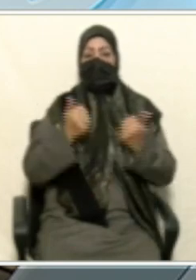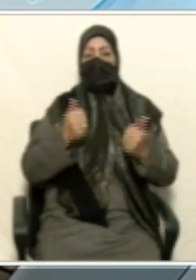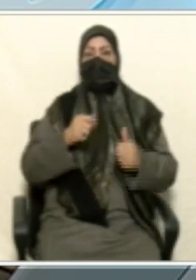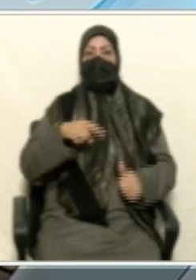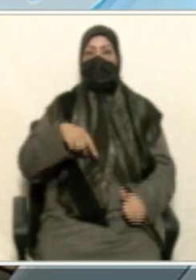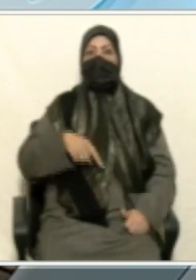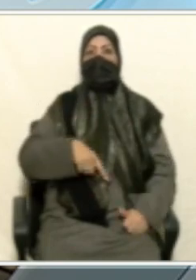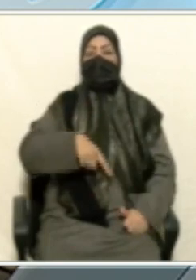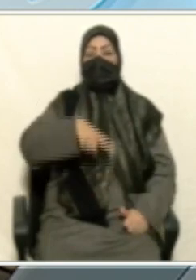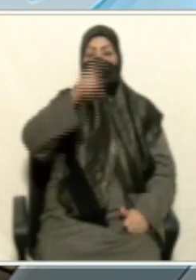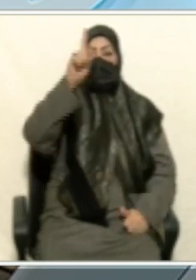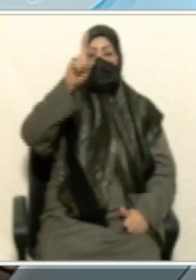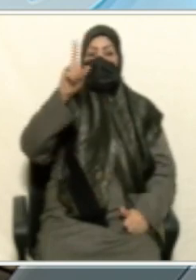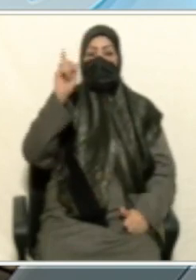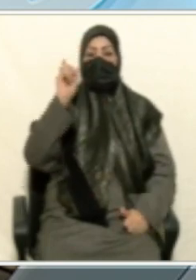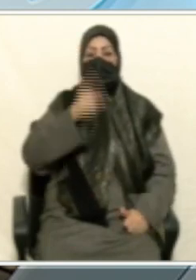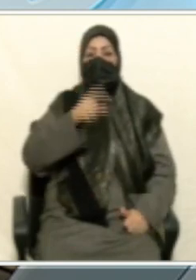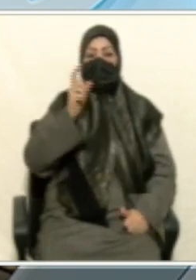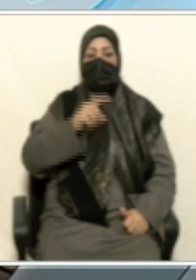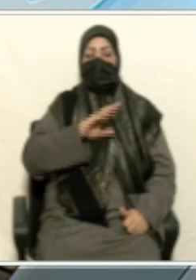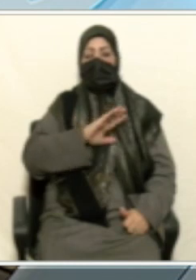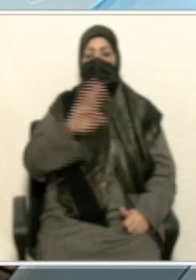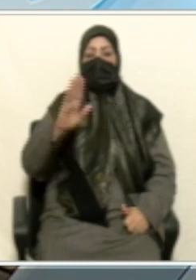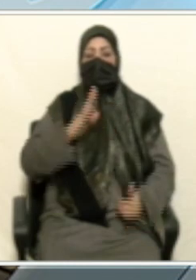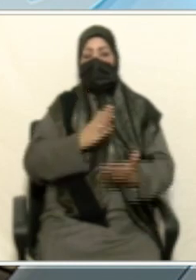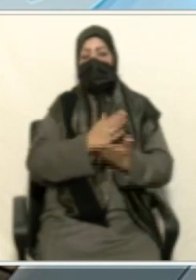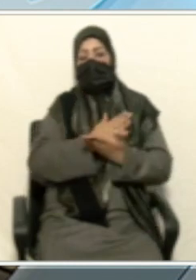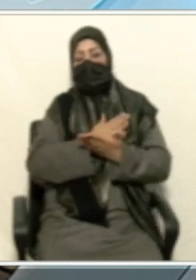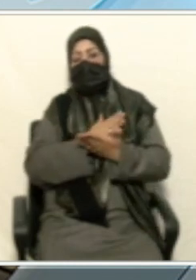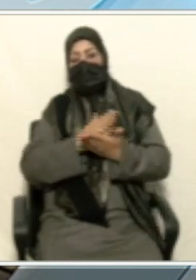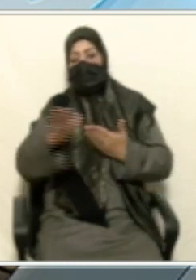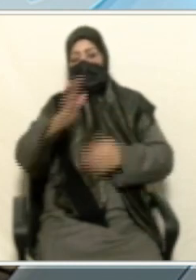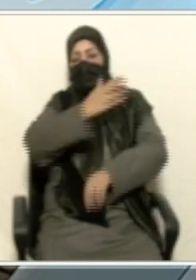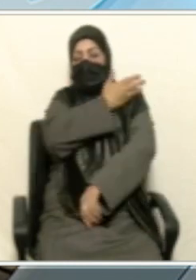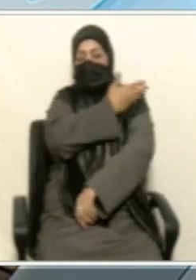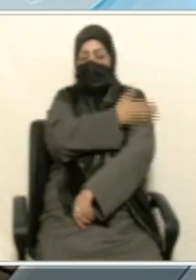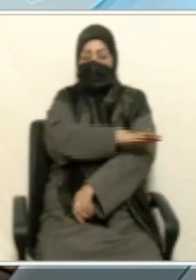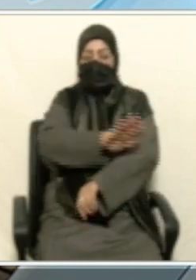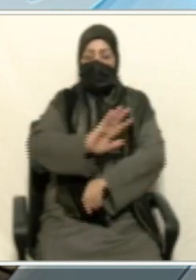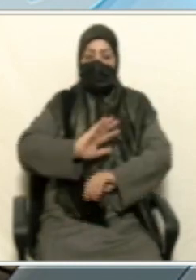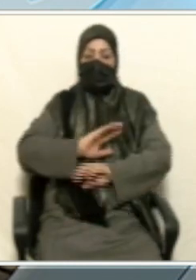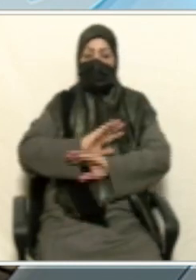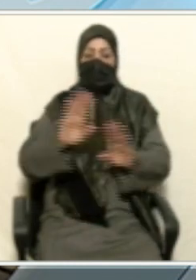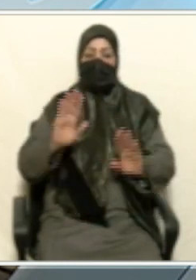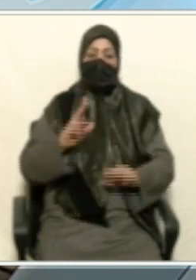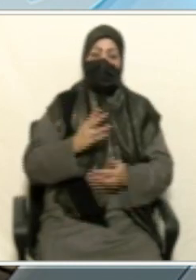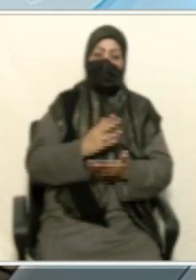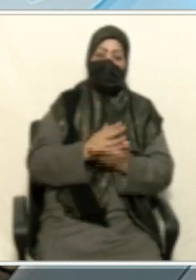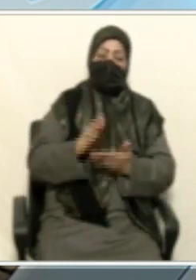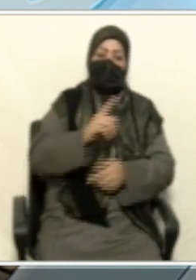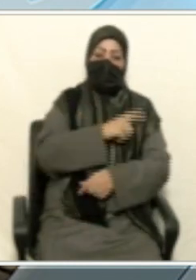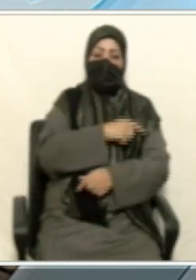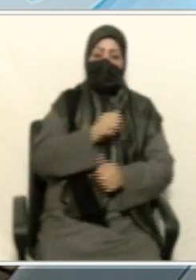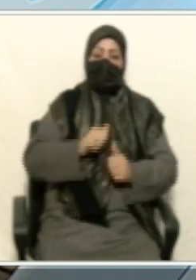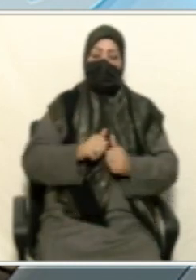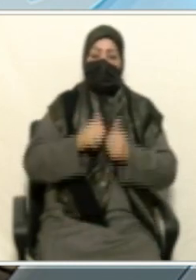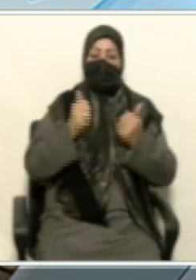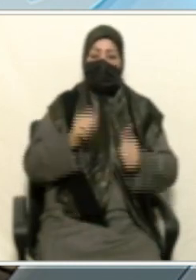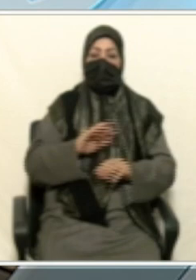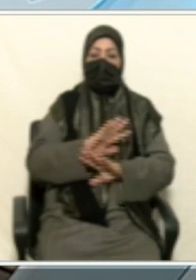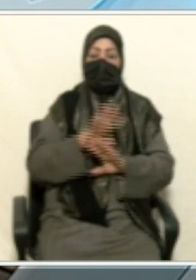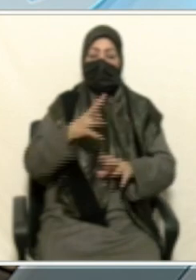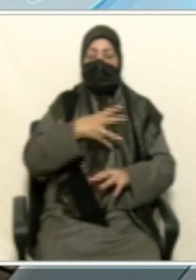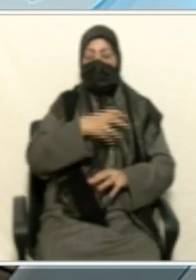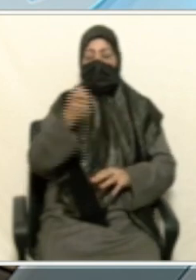هذه الخطيئة التي أقيم عليه الحد فيها، لأن عقابه في الدنيا قد أخذه وليس له فيها عقاب في الآخرة،